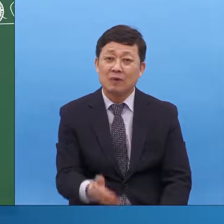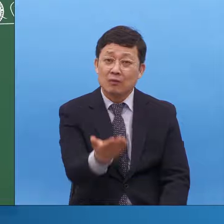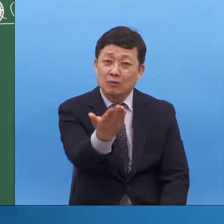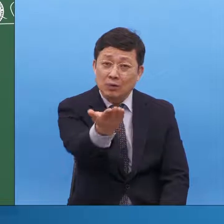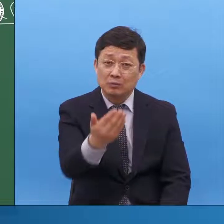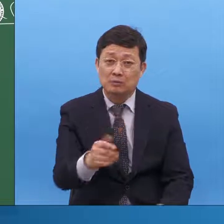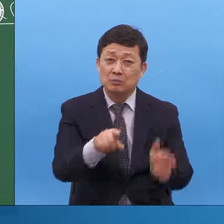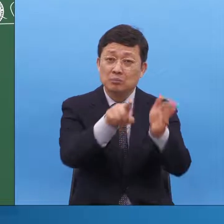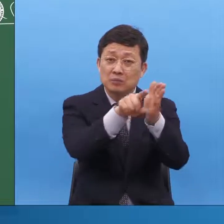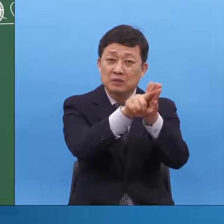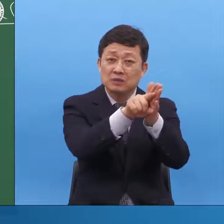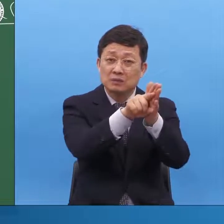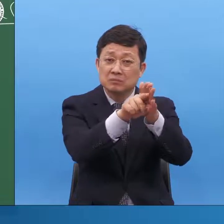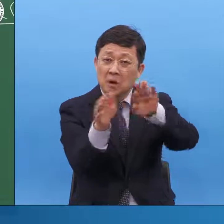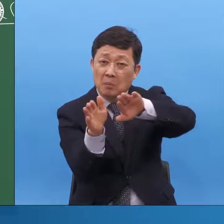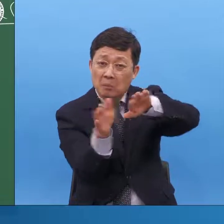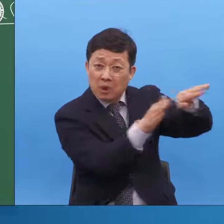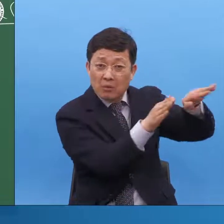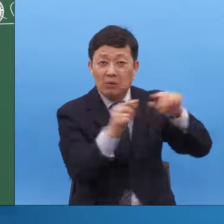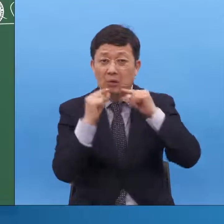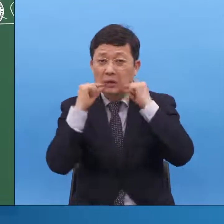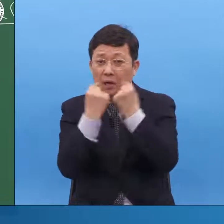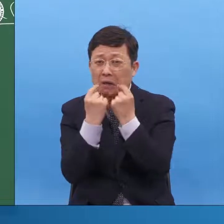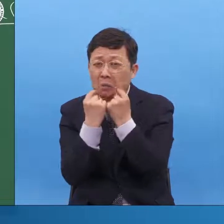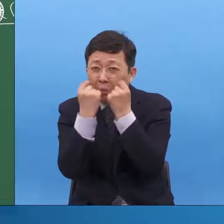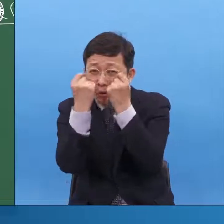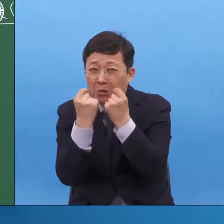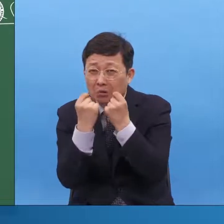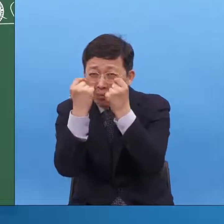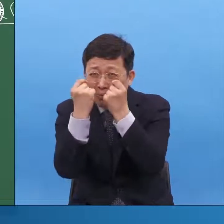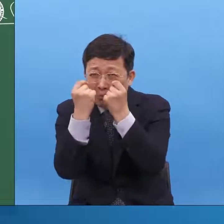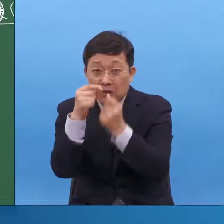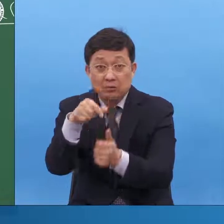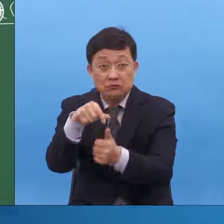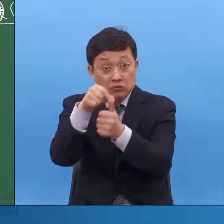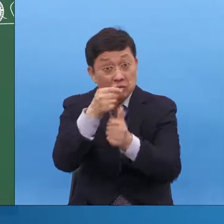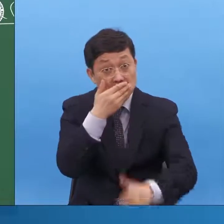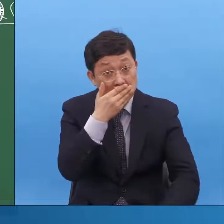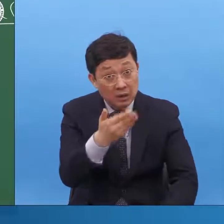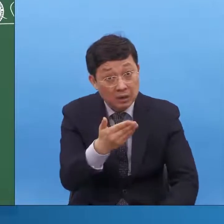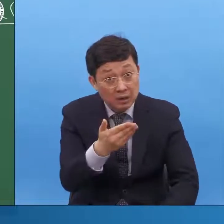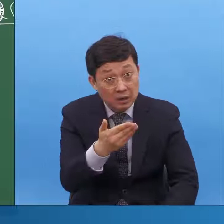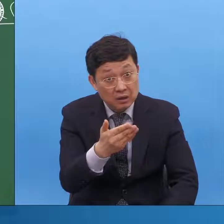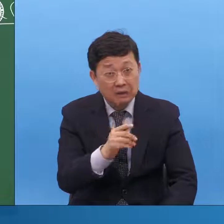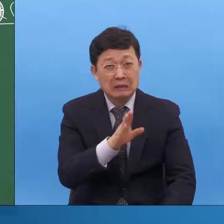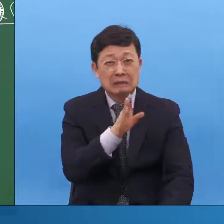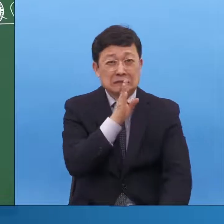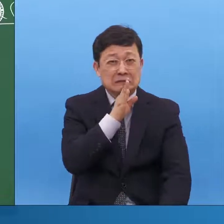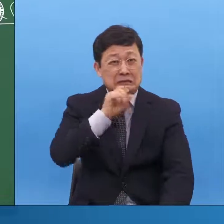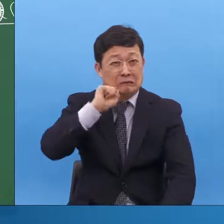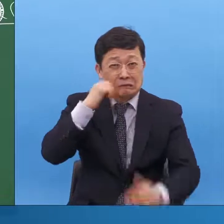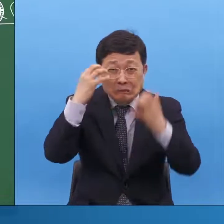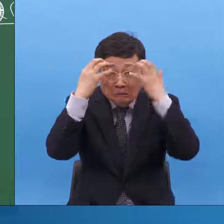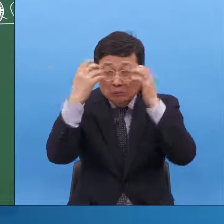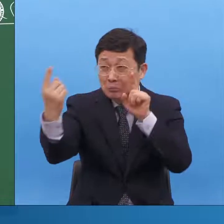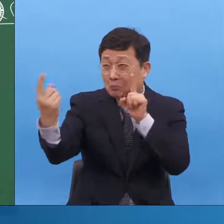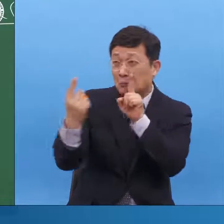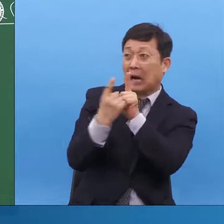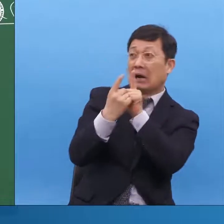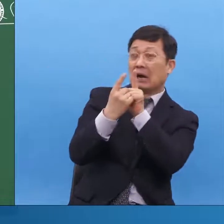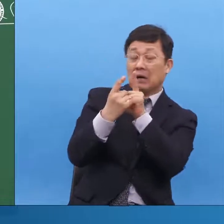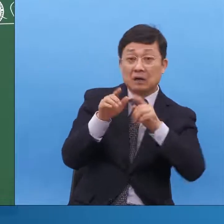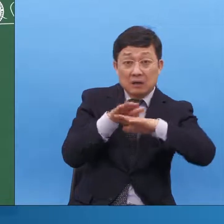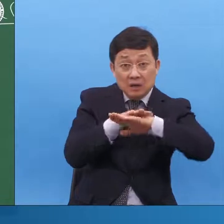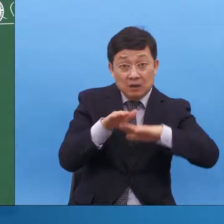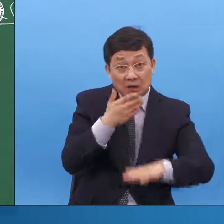you receive salvation 없어요. by anything else? 여러분 진짜 어려움 왔을 때 해결할 수 있어요? When true hardships come, can you truly solve